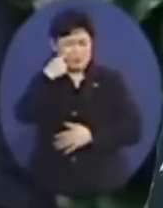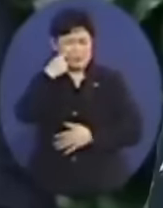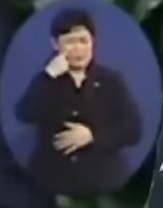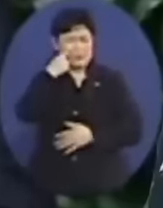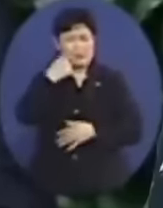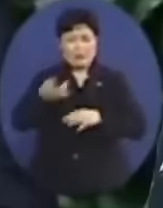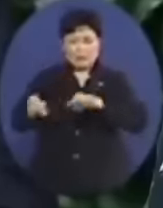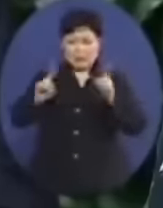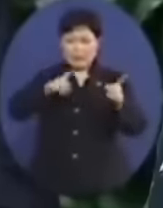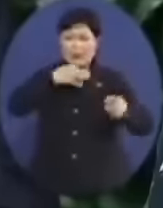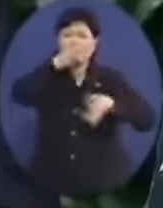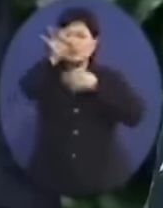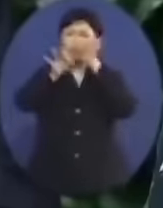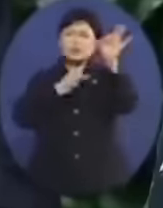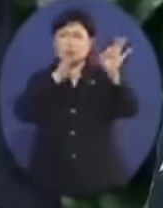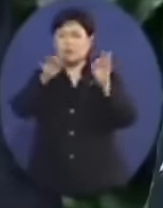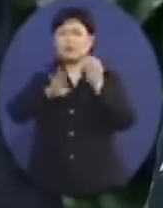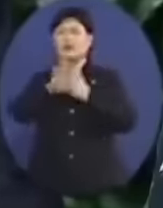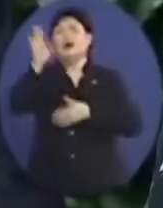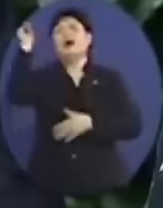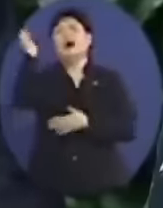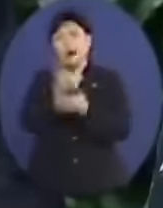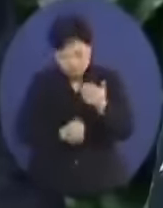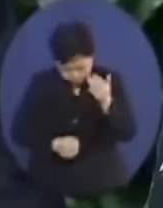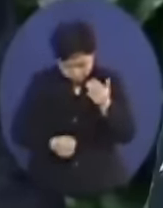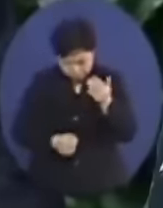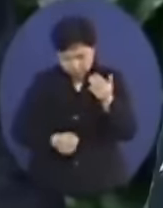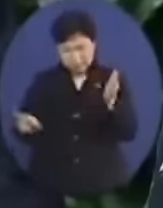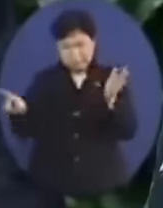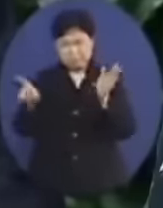낳았다고 고함을 치고 난 다음에 아이고 안